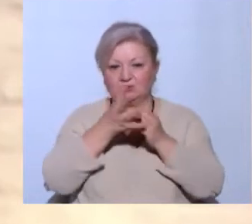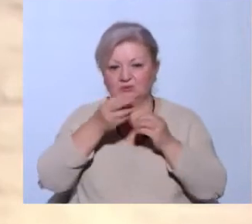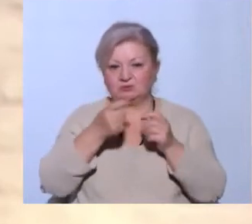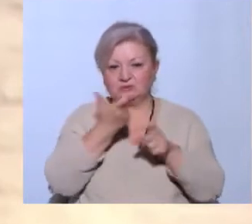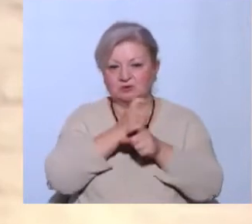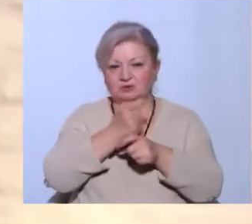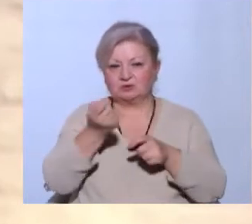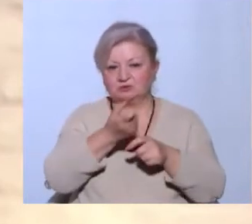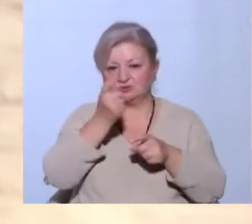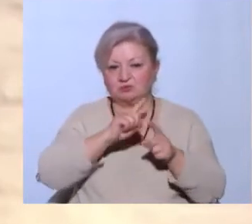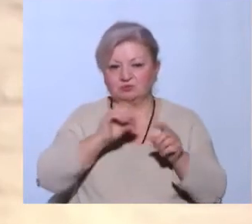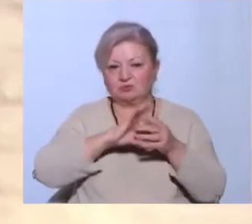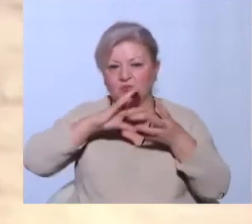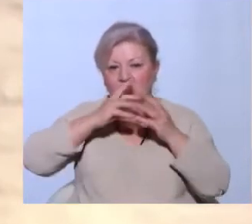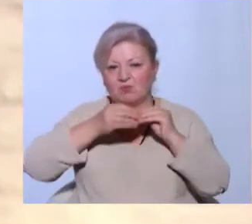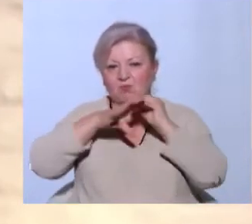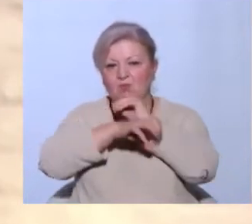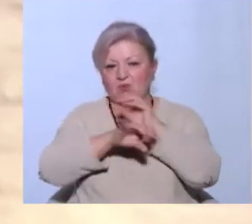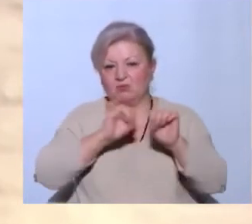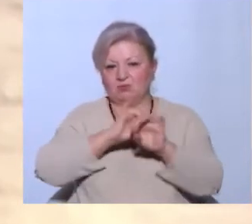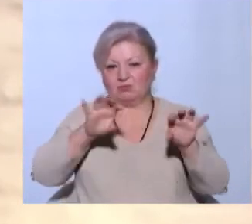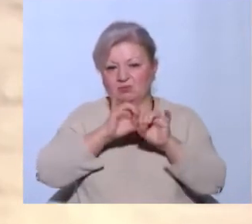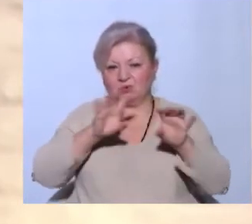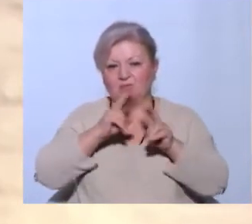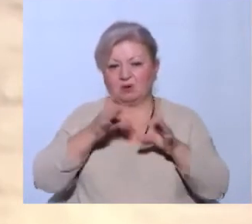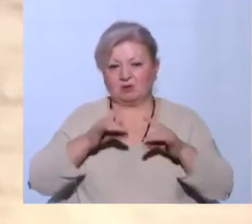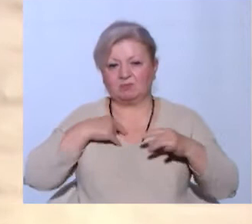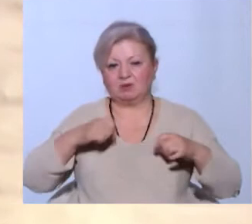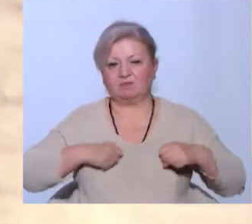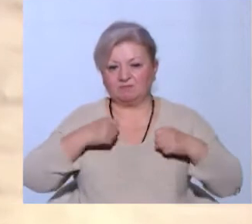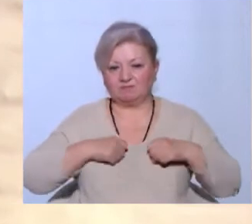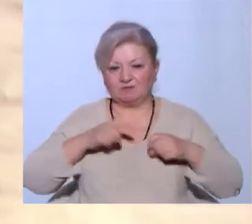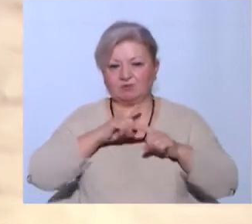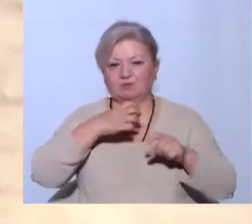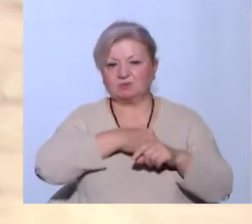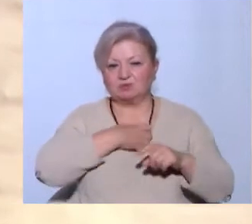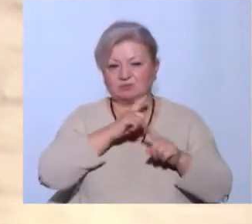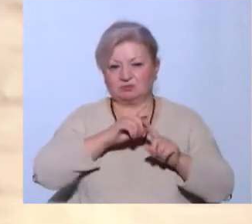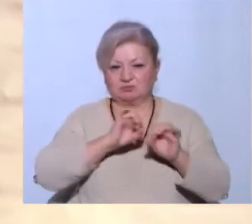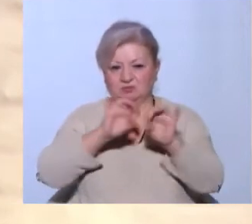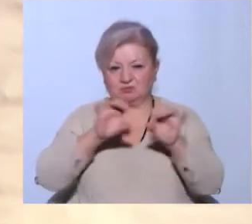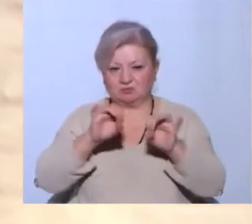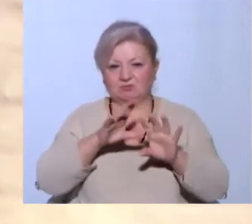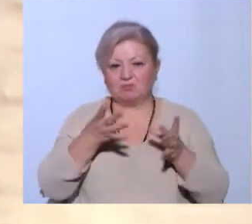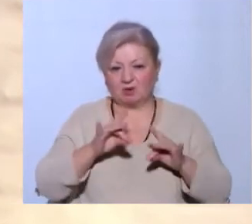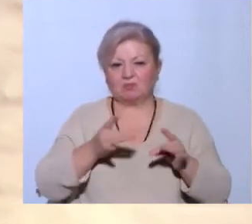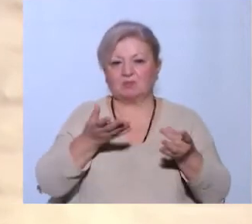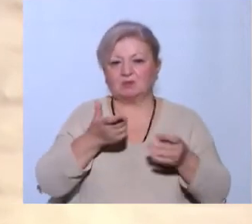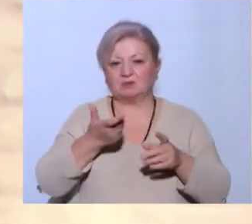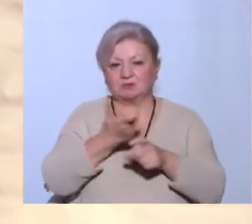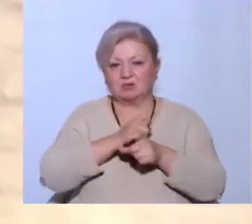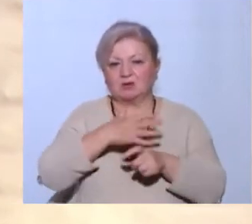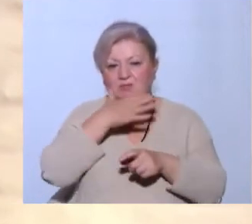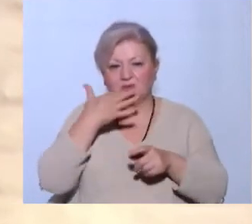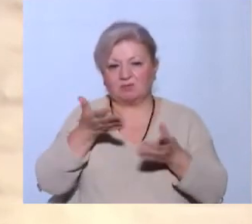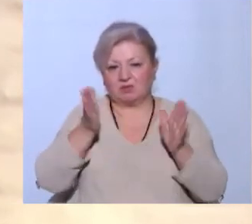რეგიონი ნებისმიერი სრულყოფილად ამოვწუროთ, მე შევეცადე რომ მნიშვნელოვანზე გამემახვილებინა ყურადღება, თუმცა ძალიან ბევრი დარჩა კიდევ სათქმელი.